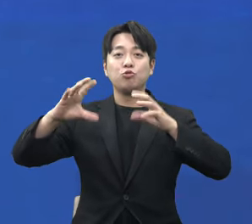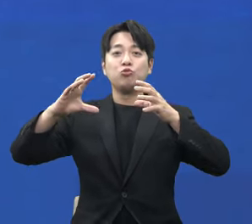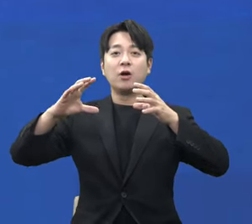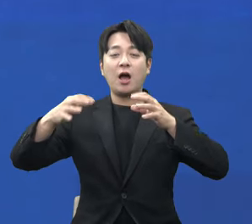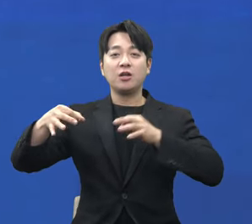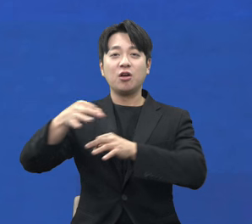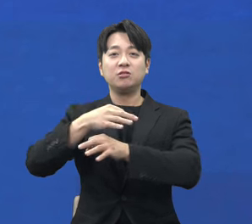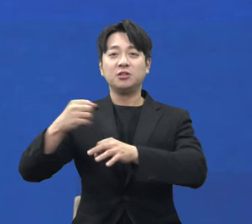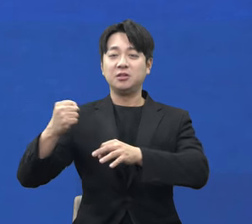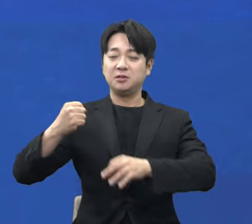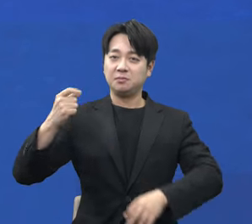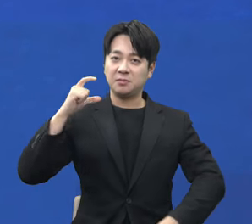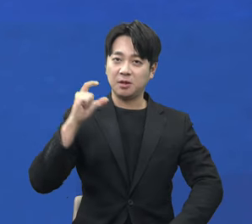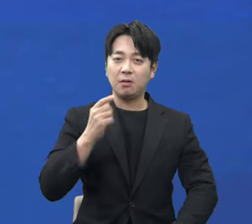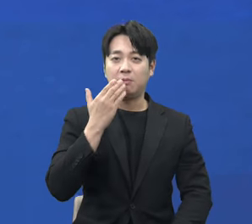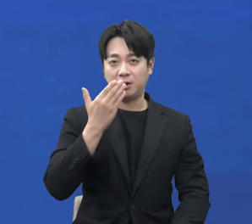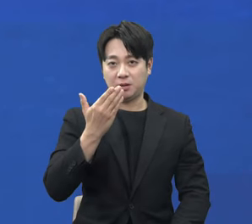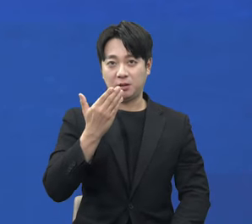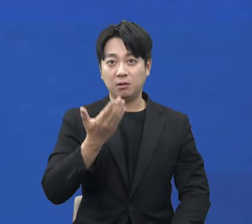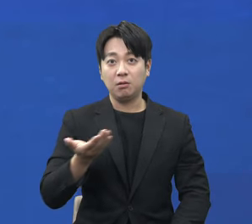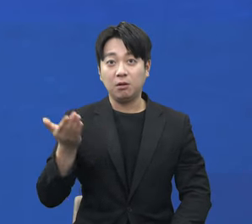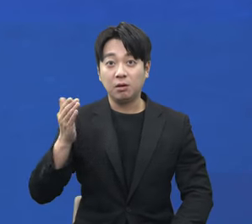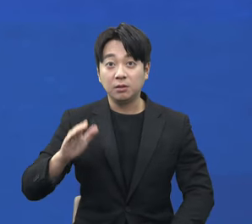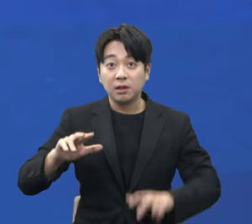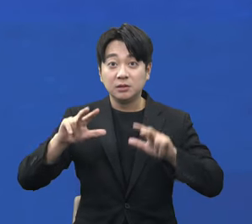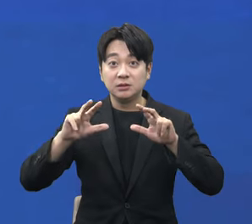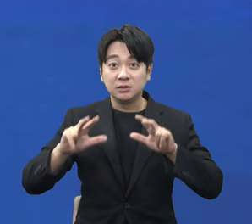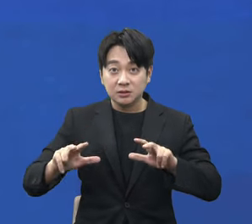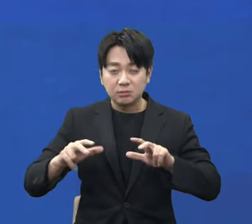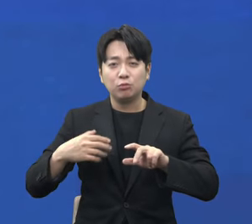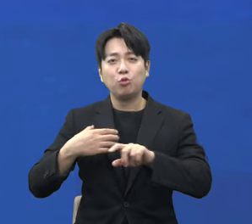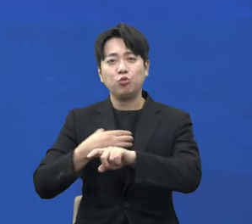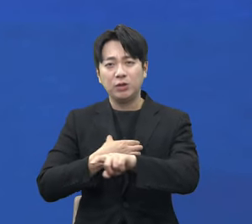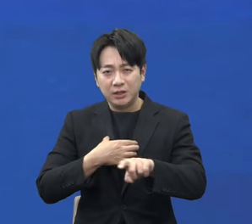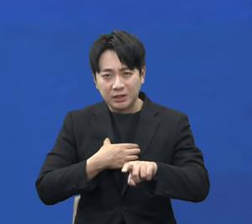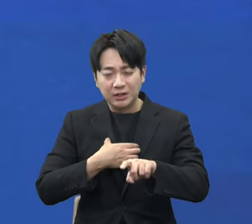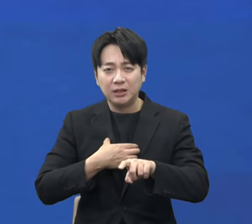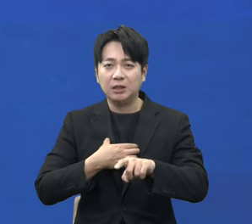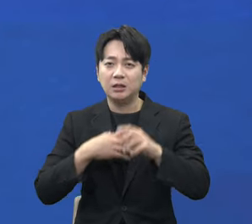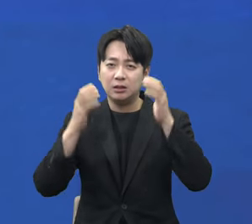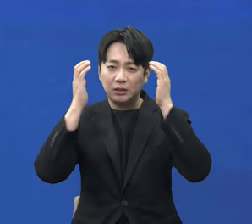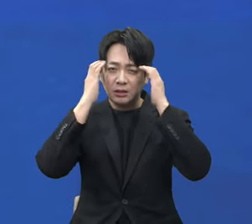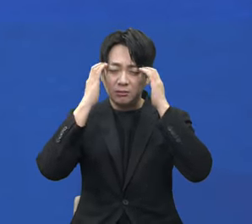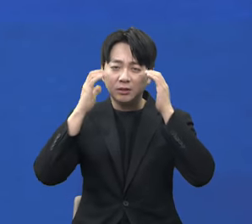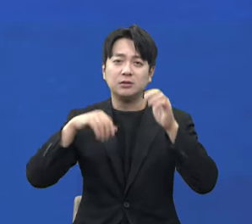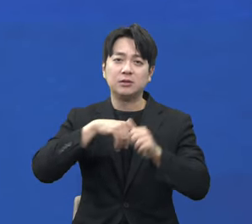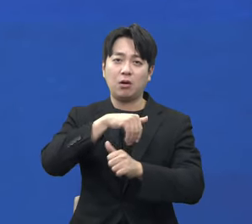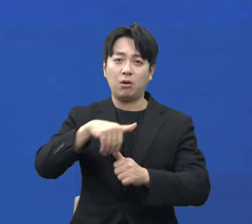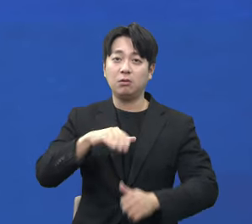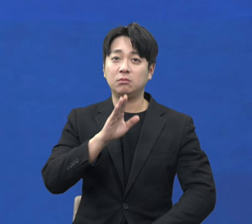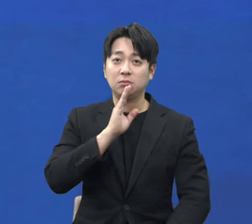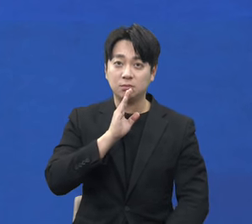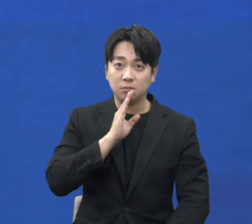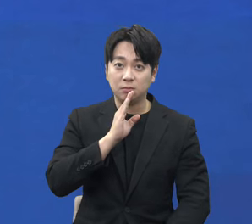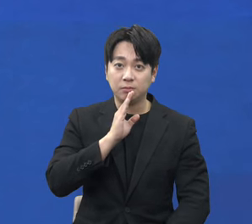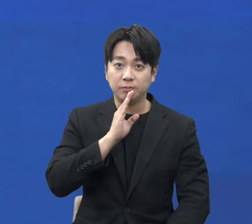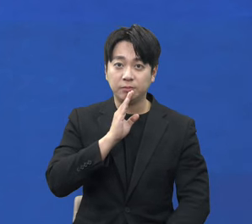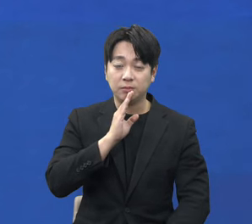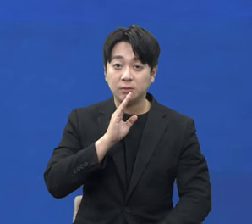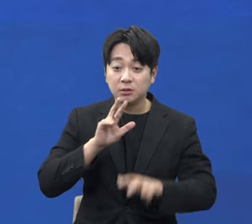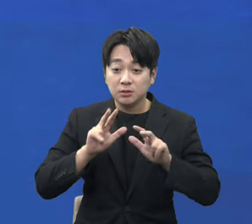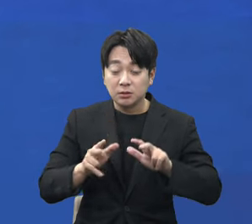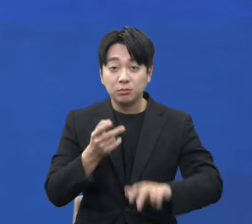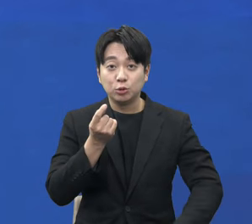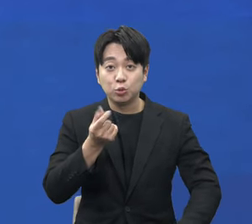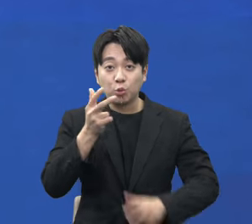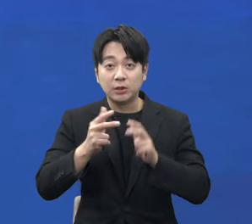겁니다. 그렇지만 지금 가장 위기의 상황 절박합니다. 왜? 소상공인들의 부채가